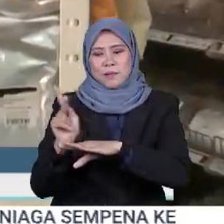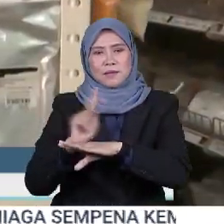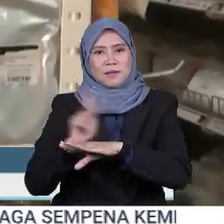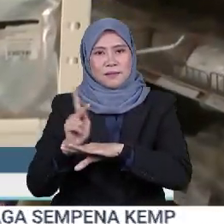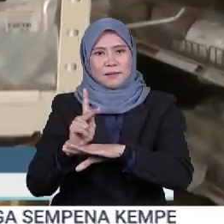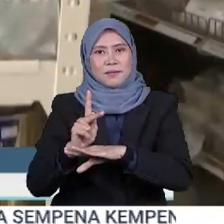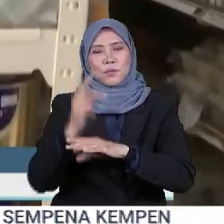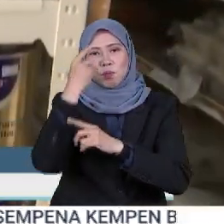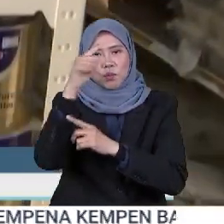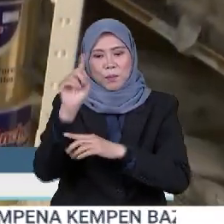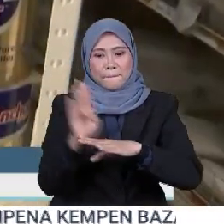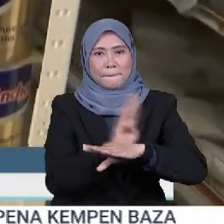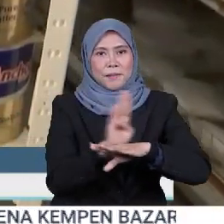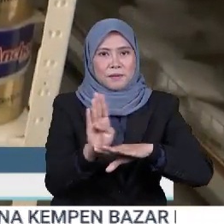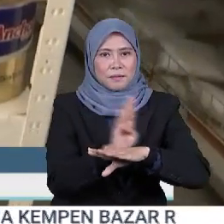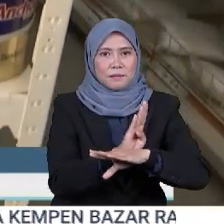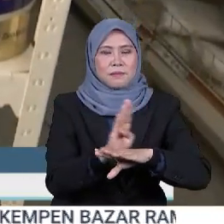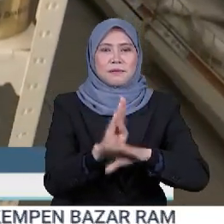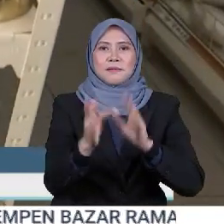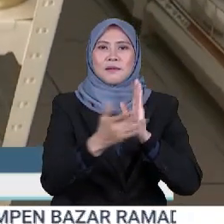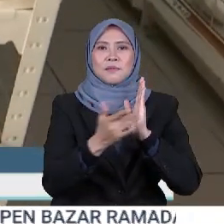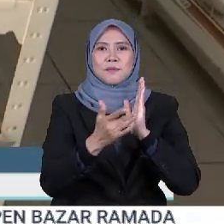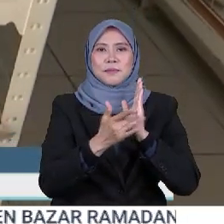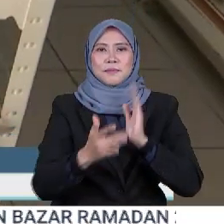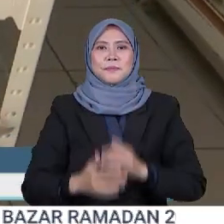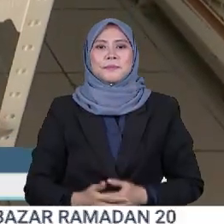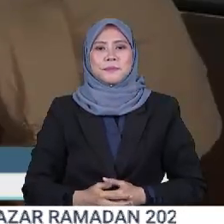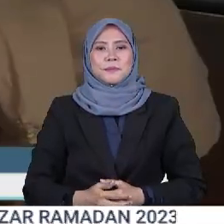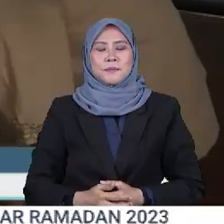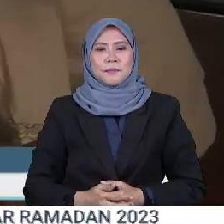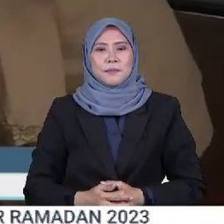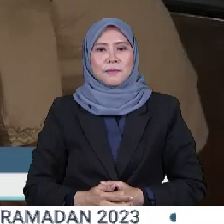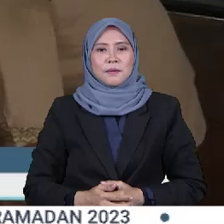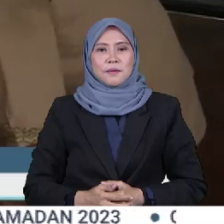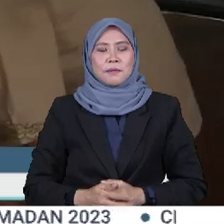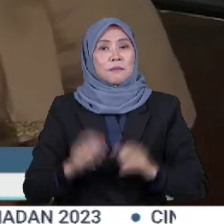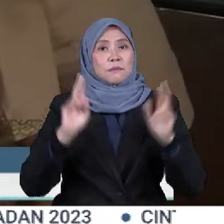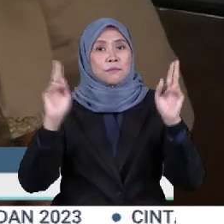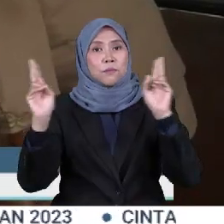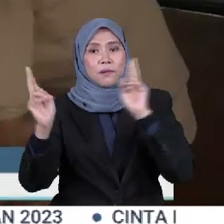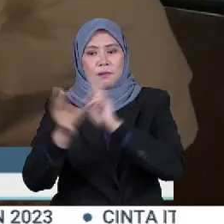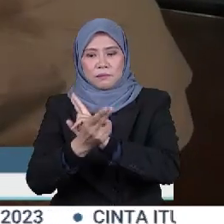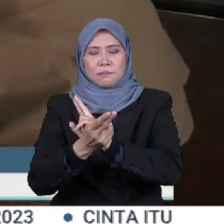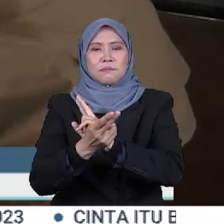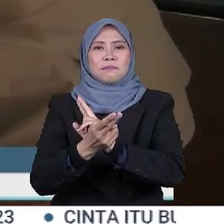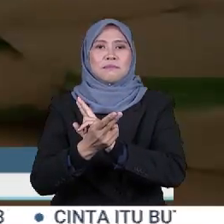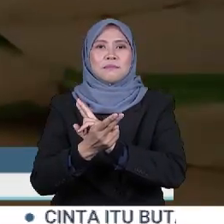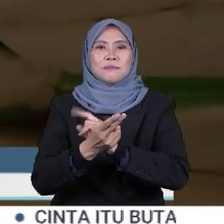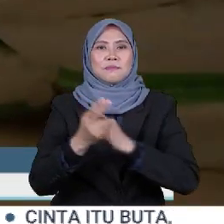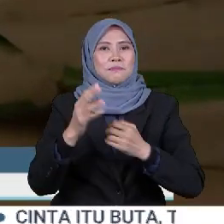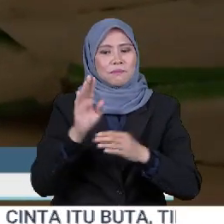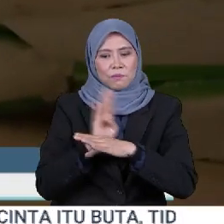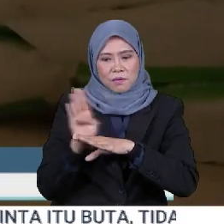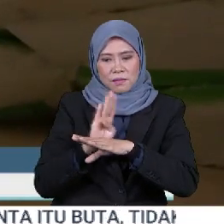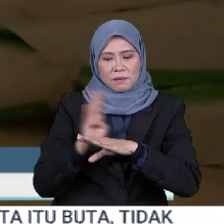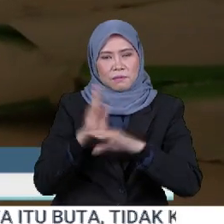dalam menjalankan perniagaan berasaskan teknologi. Sekaligus membawa perubahan dan mentransformasi gerakan